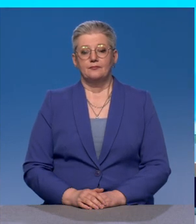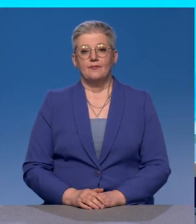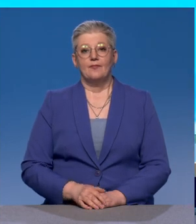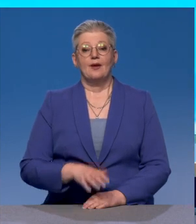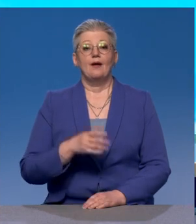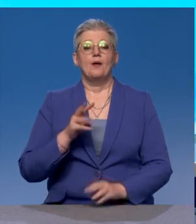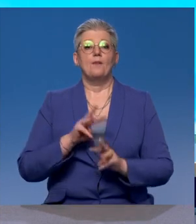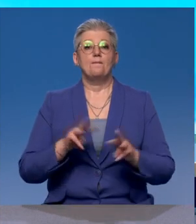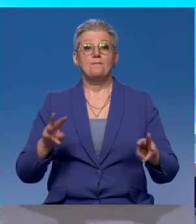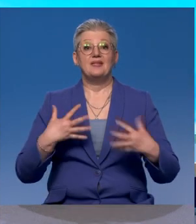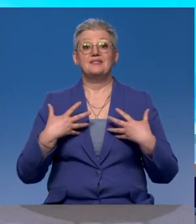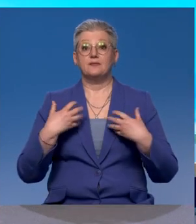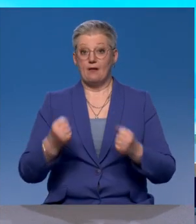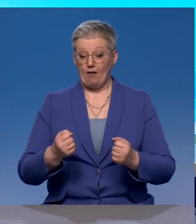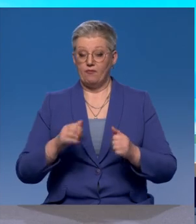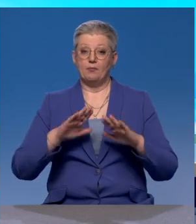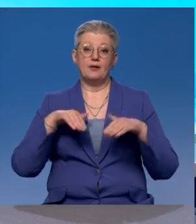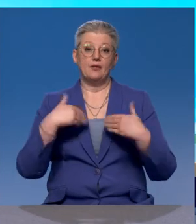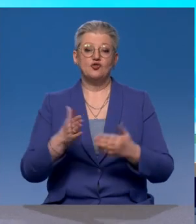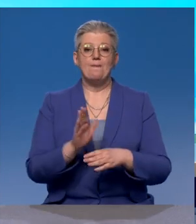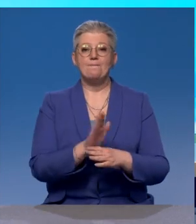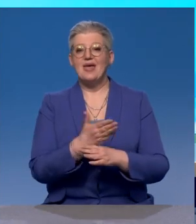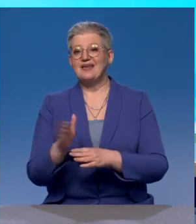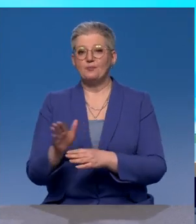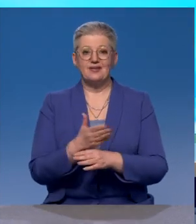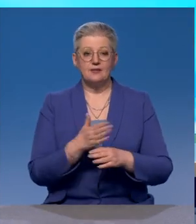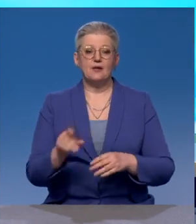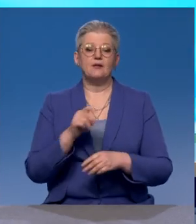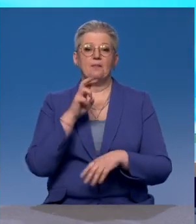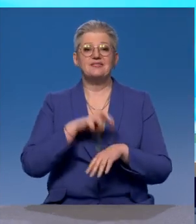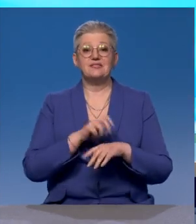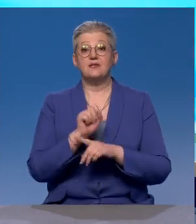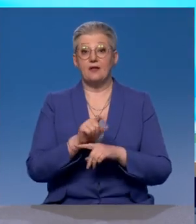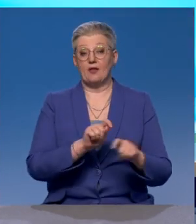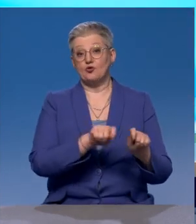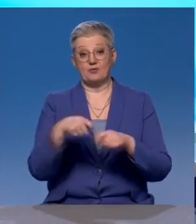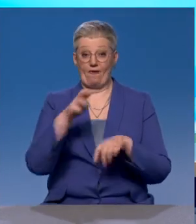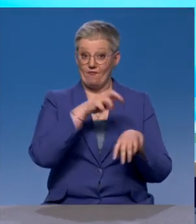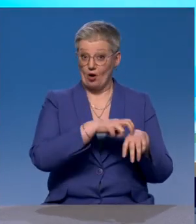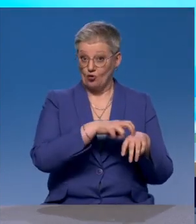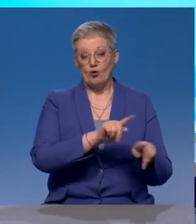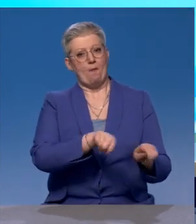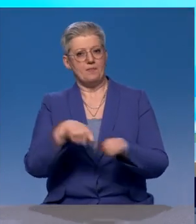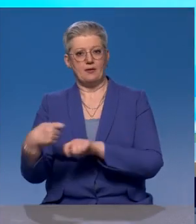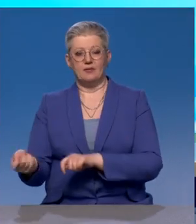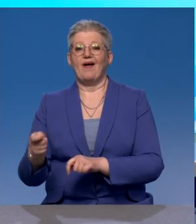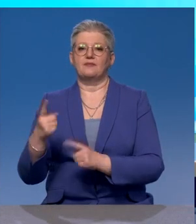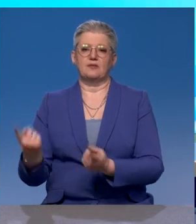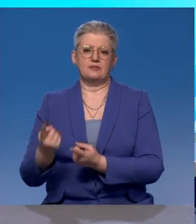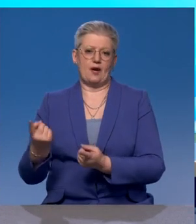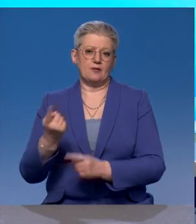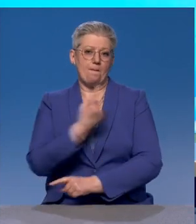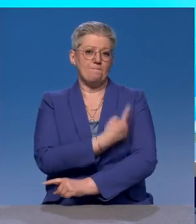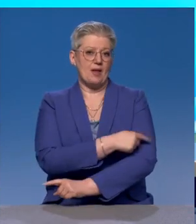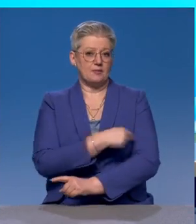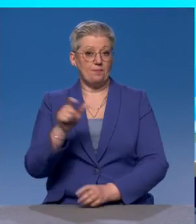Минздраве предложили перераспределить часть медицинских задач. Точнее, передать их от врачей к среднему медперсоналу. В том числе речь идет